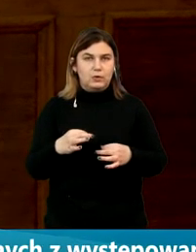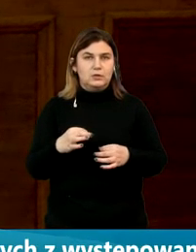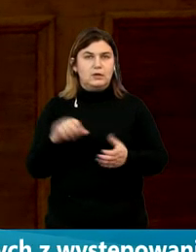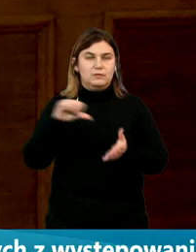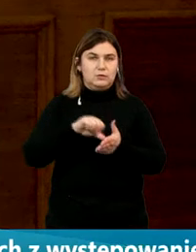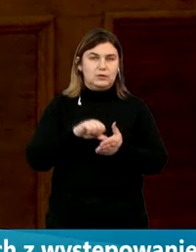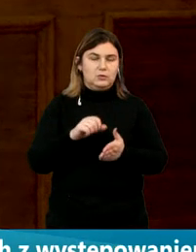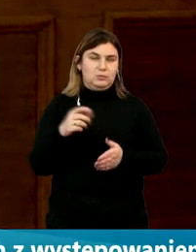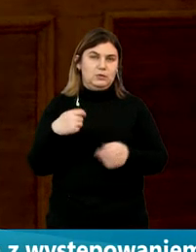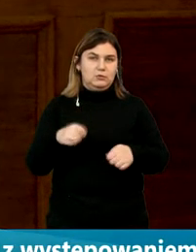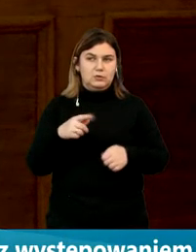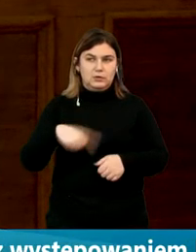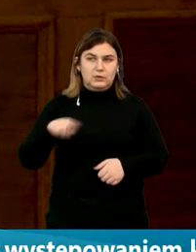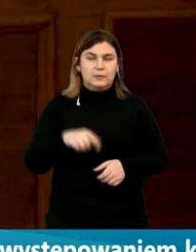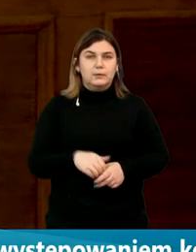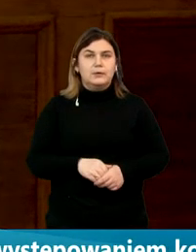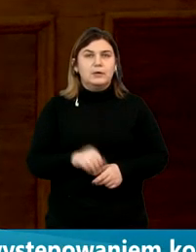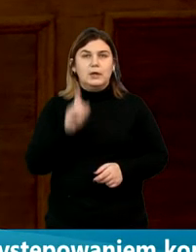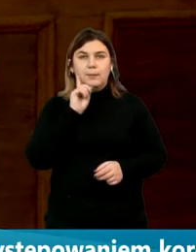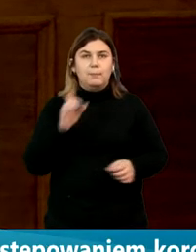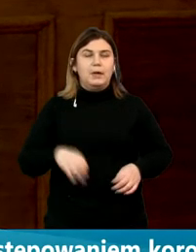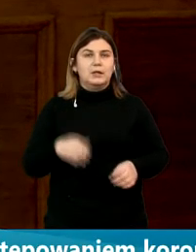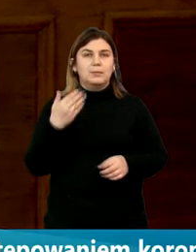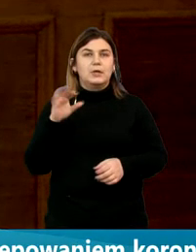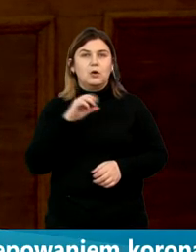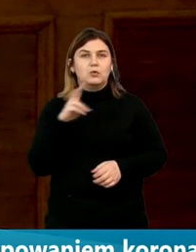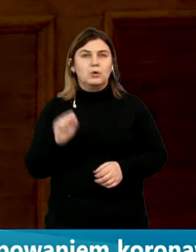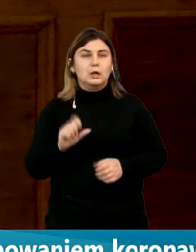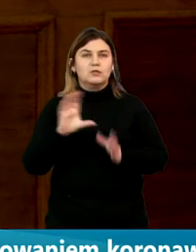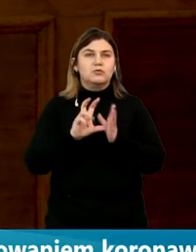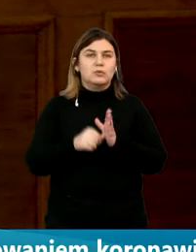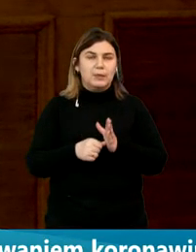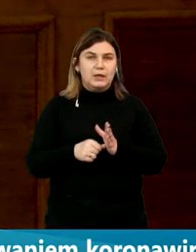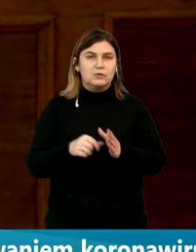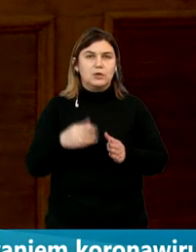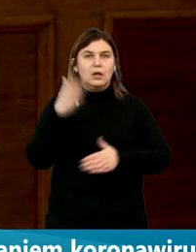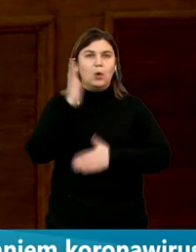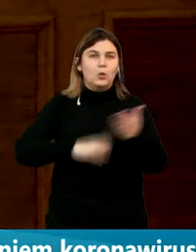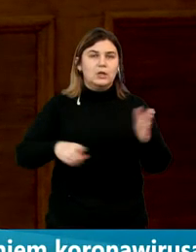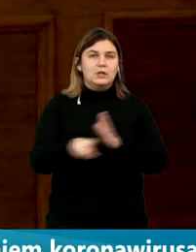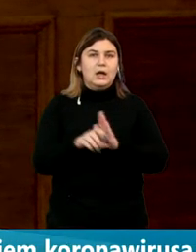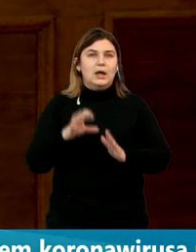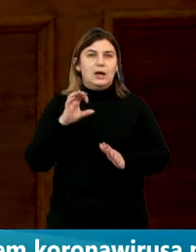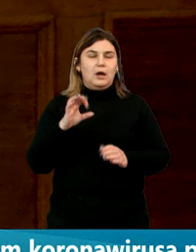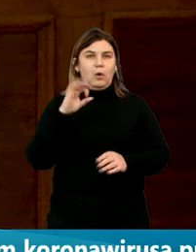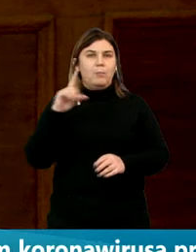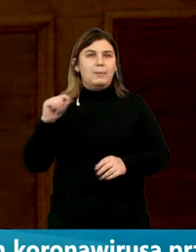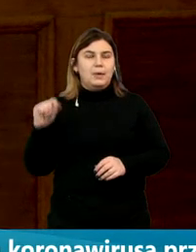Szczecina. Pani Mirosława jeszcze raz pyta, Panie Prezydencie, czy miasto planuje ulgi dla organizacji pozarządowych, które od miasta